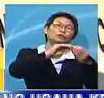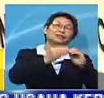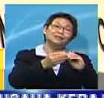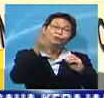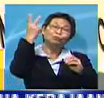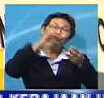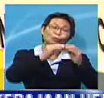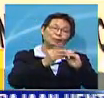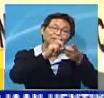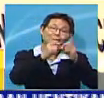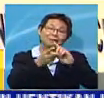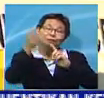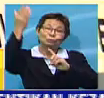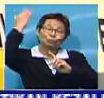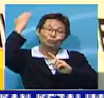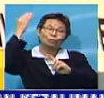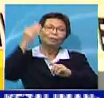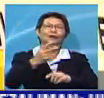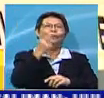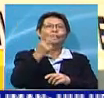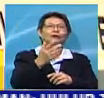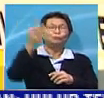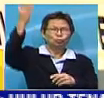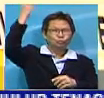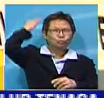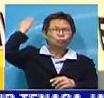was double digit last